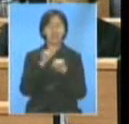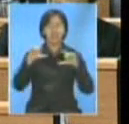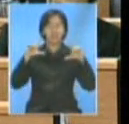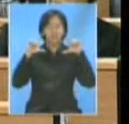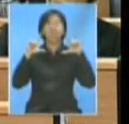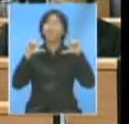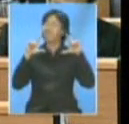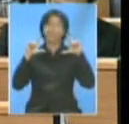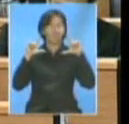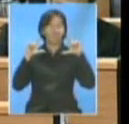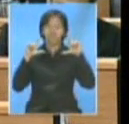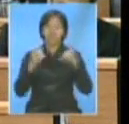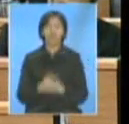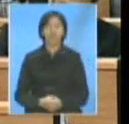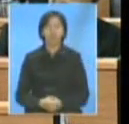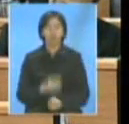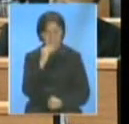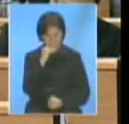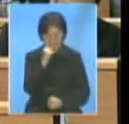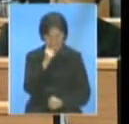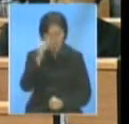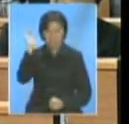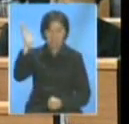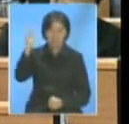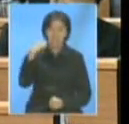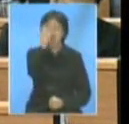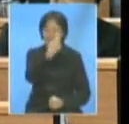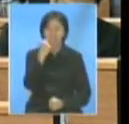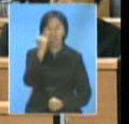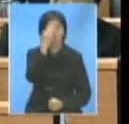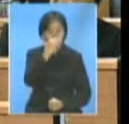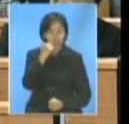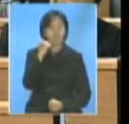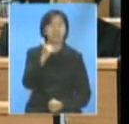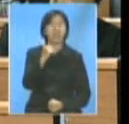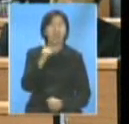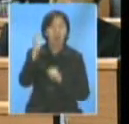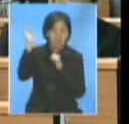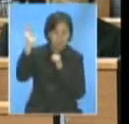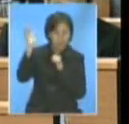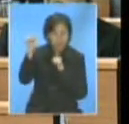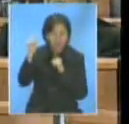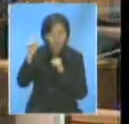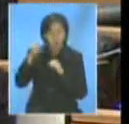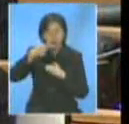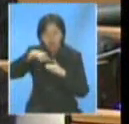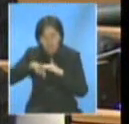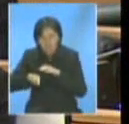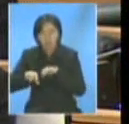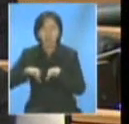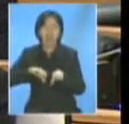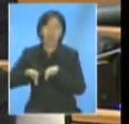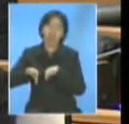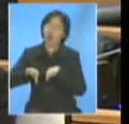พเป็นการสร้างภาพพูดดีหน้าตาดีพูดดีแต่การบริหารงานการจัดการของนายกรัฐมนตรี